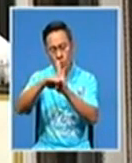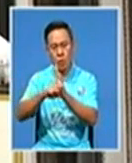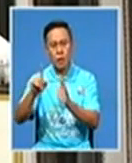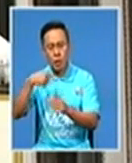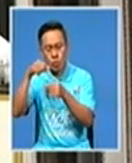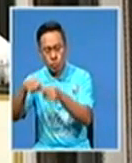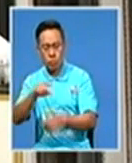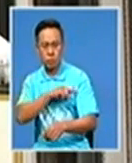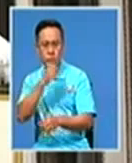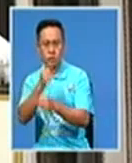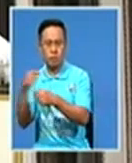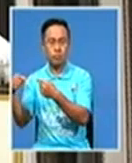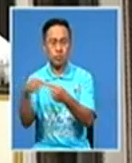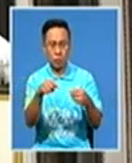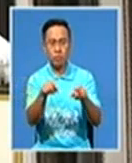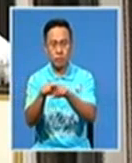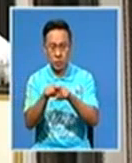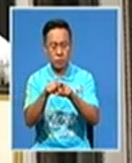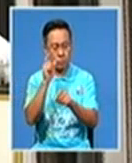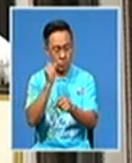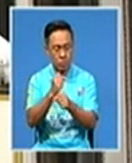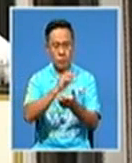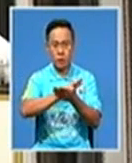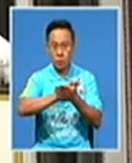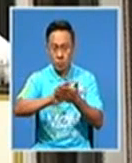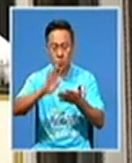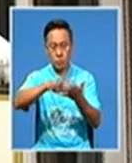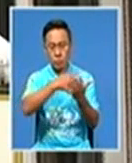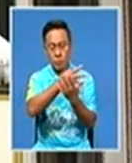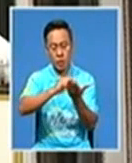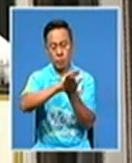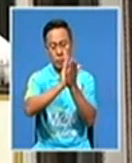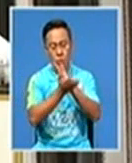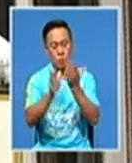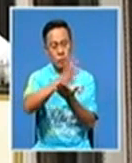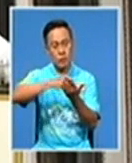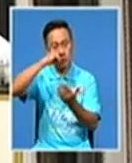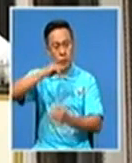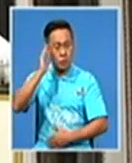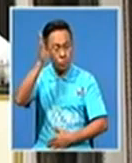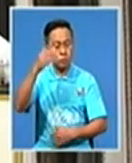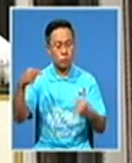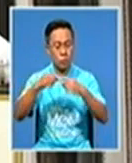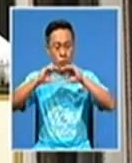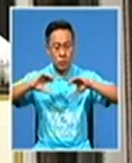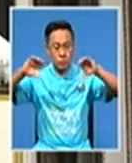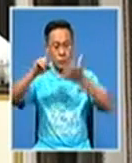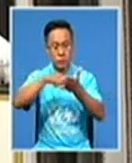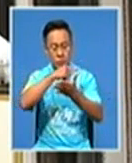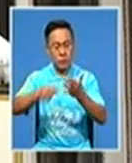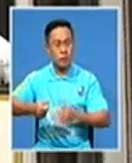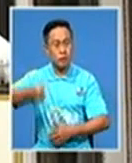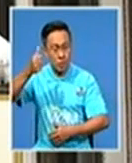ครอยู่ก็ต้องรับไปนะครับแล้วไปทำต่อให้เรียบร้อยในเรื่องของการแผนการปฏิรูปในอนาคตในรัฐบาลกับการเลือกตั้งนะครับอันนี้ผ